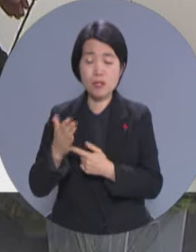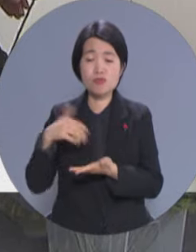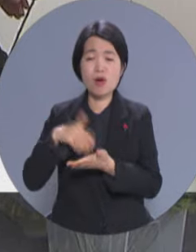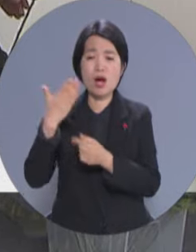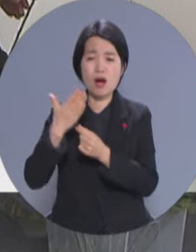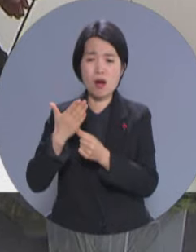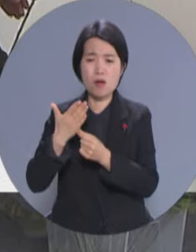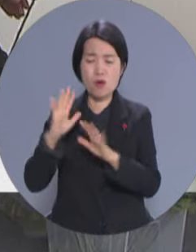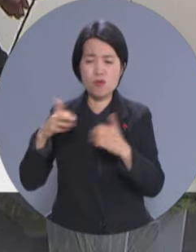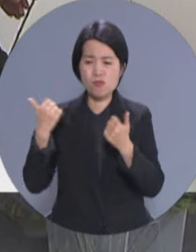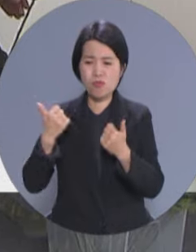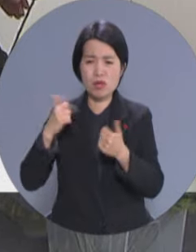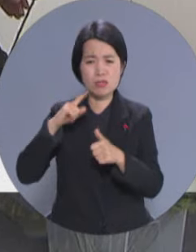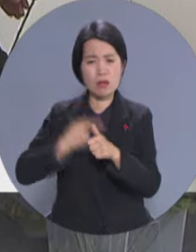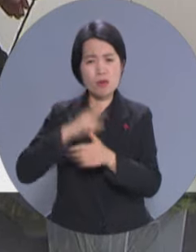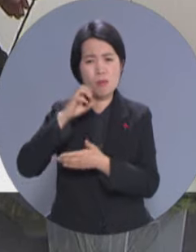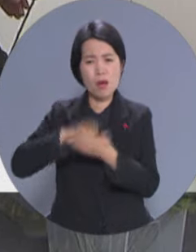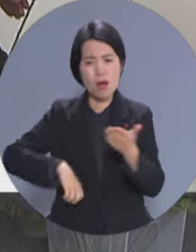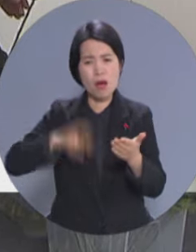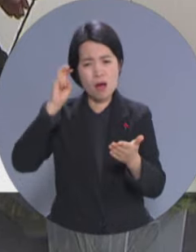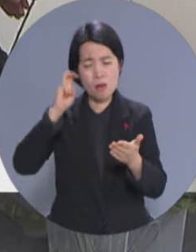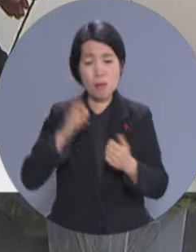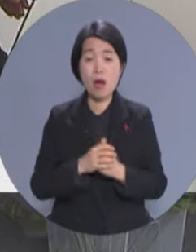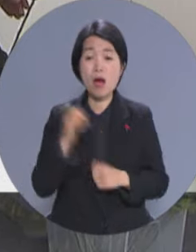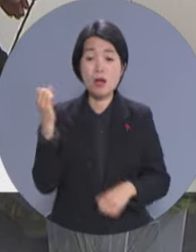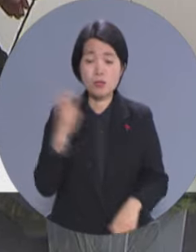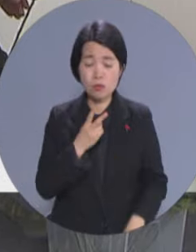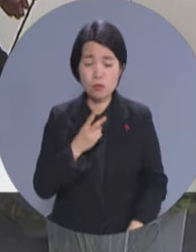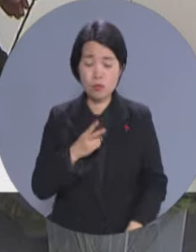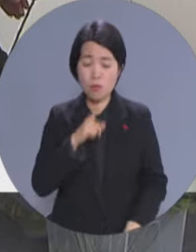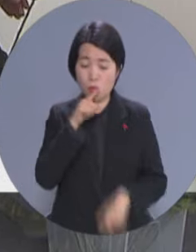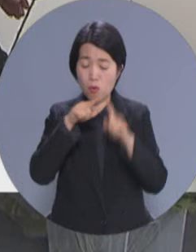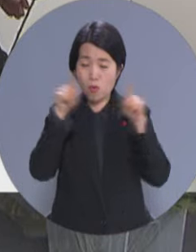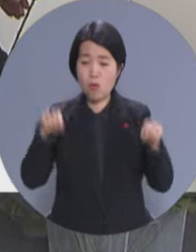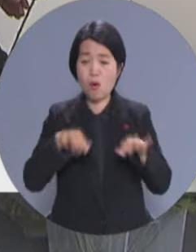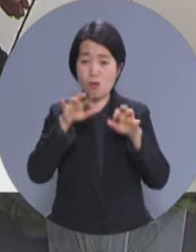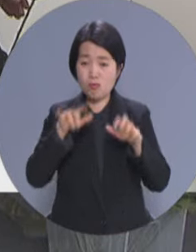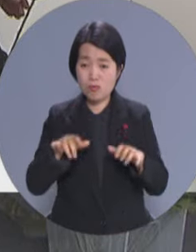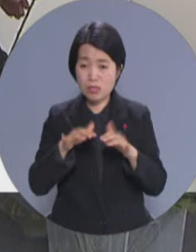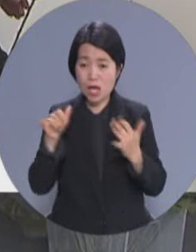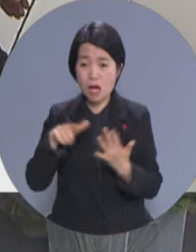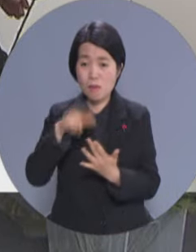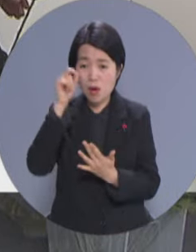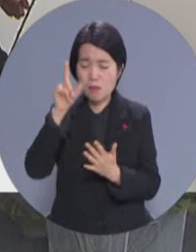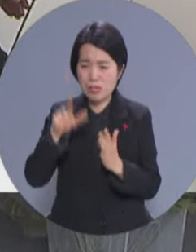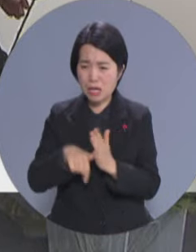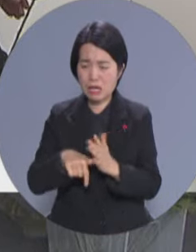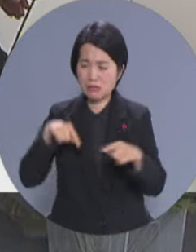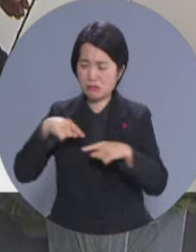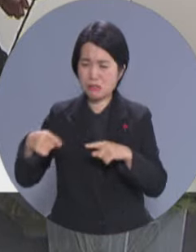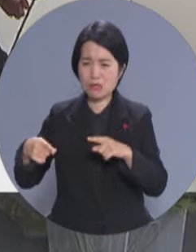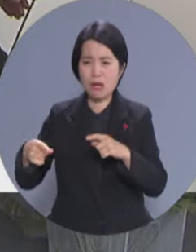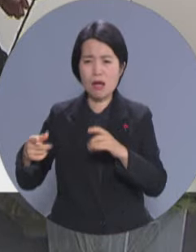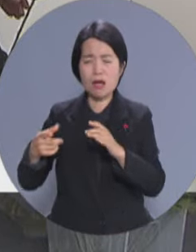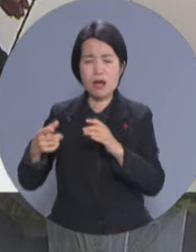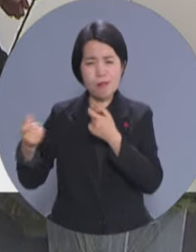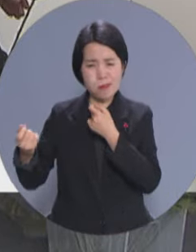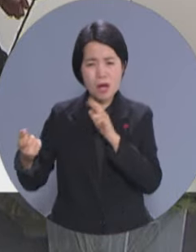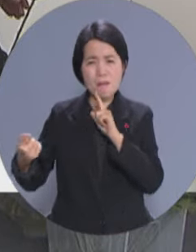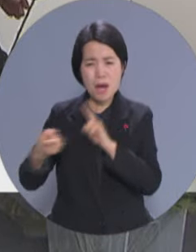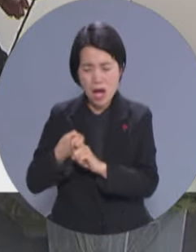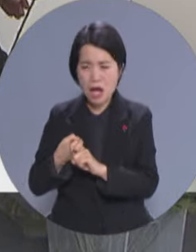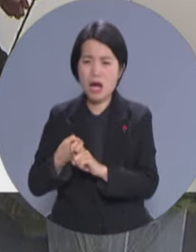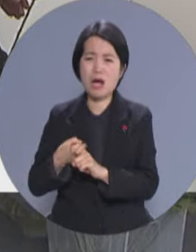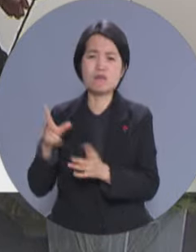모두 9건입니다. 여기에 최근 진상조사보고서 작성 기획단의 편향성 논란까지 일면서 산 넘어